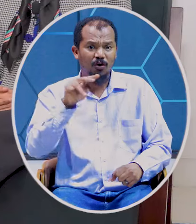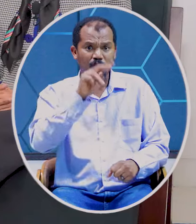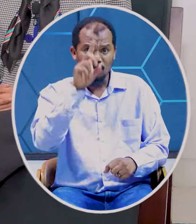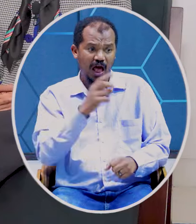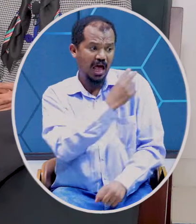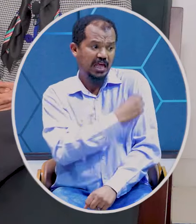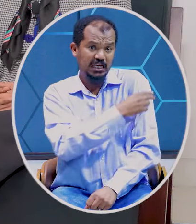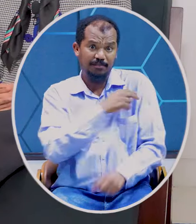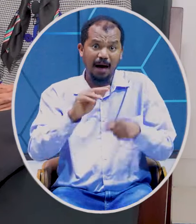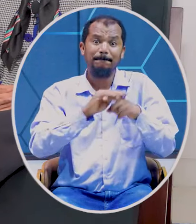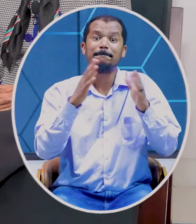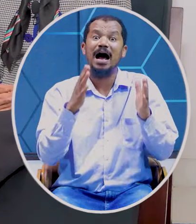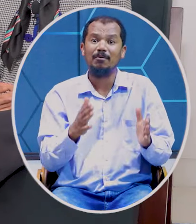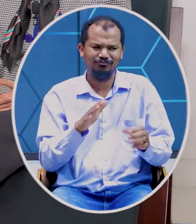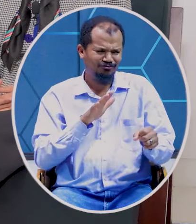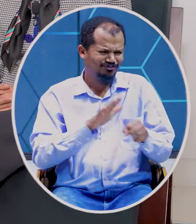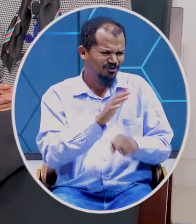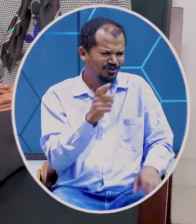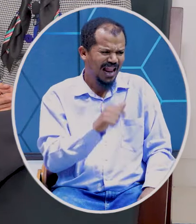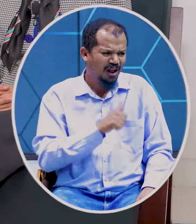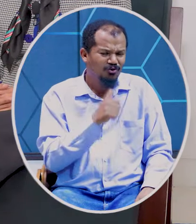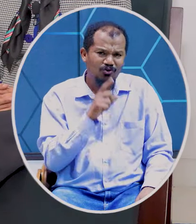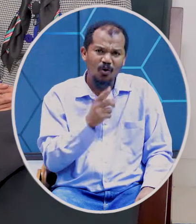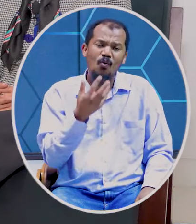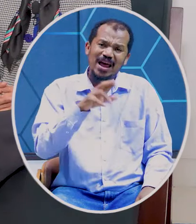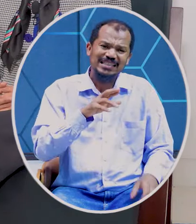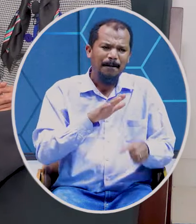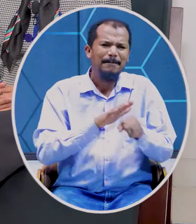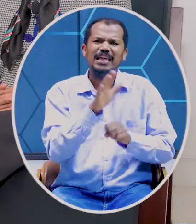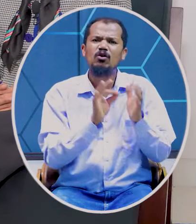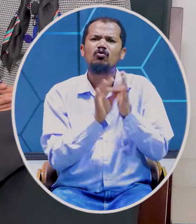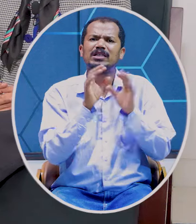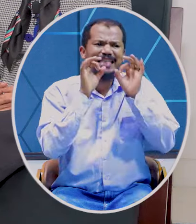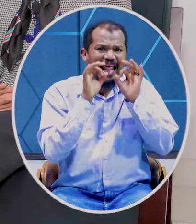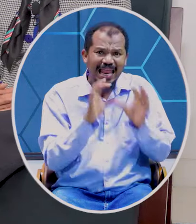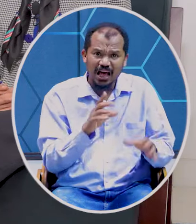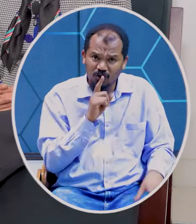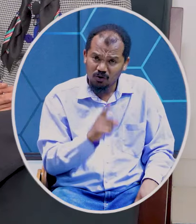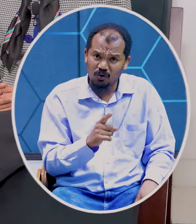ሙያ ግን የህክምና ባለሙያዎች ብቁ ስላልሆኑ ነው ወይም ደግሞ በቂ ቁጥር